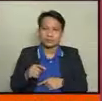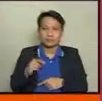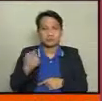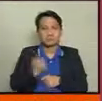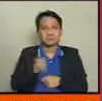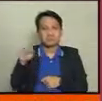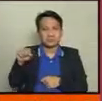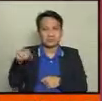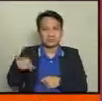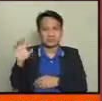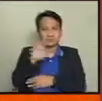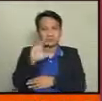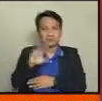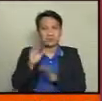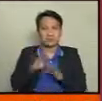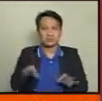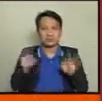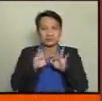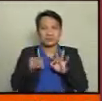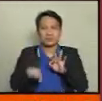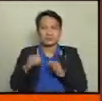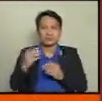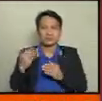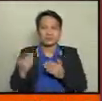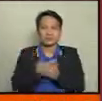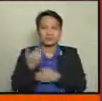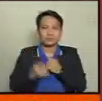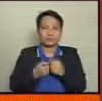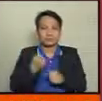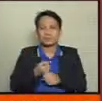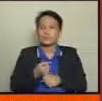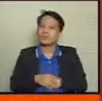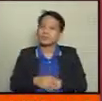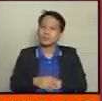Opo. Ang importante lang naman yung New Year,